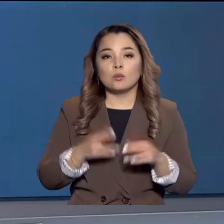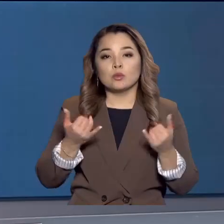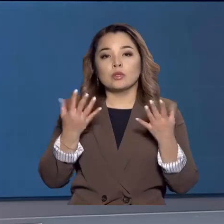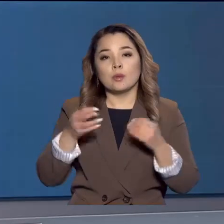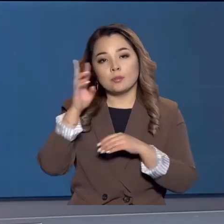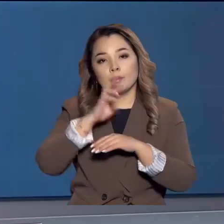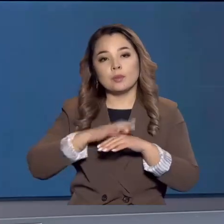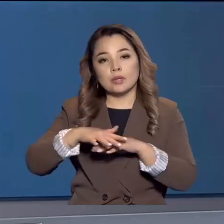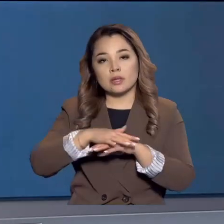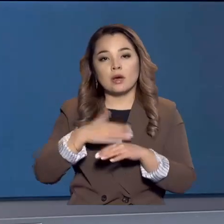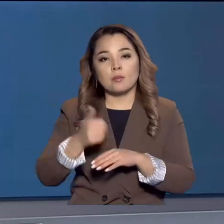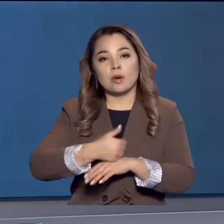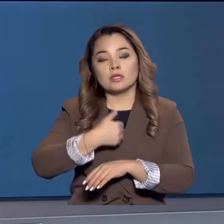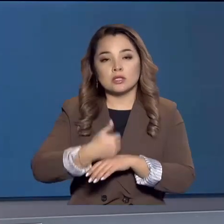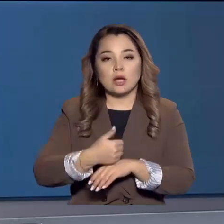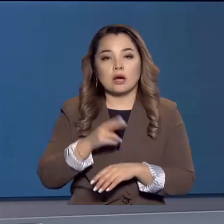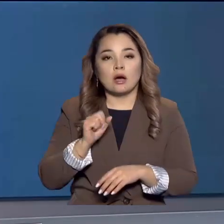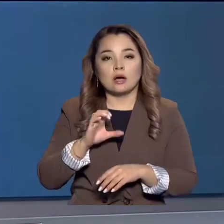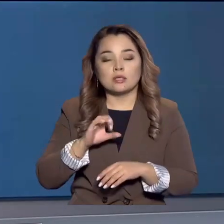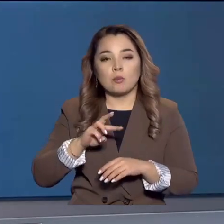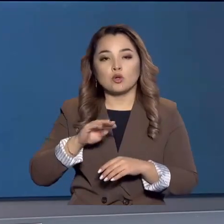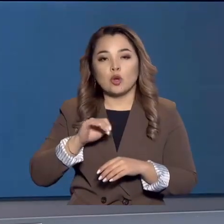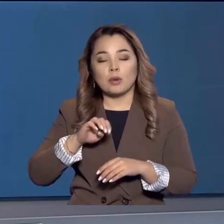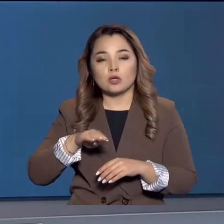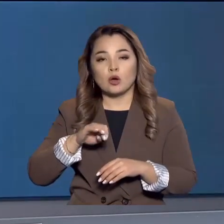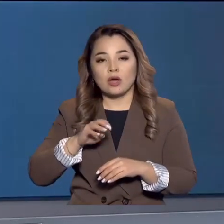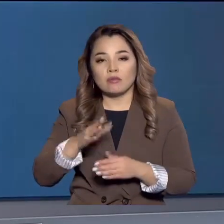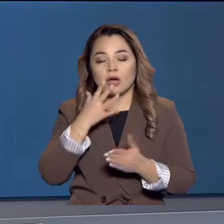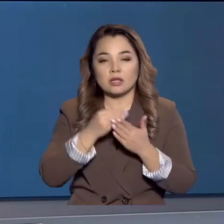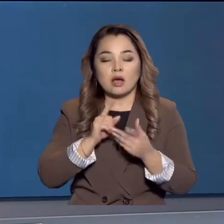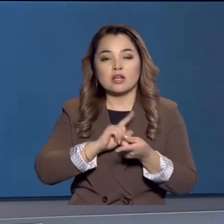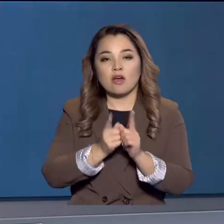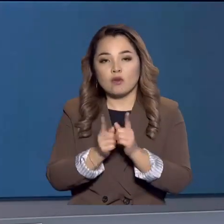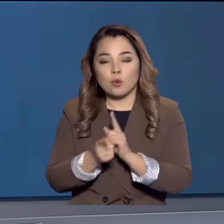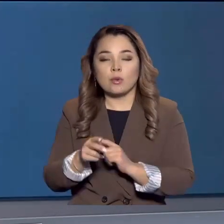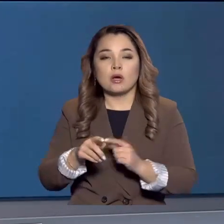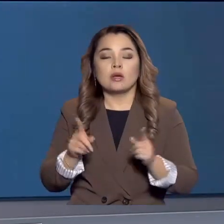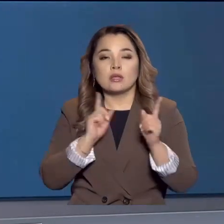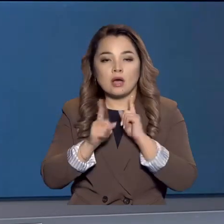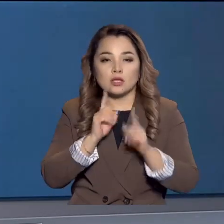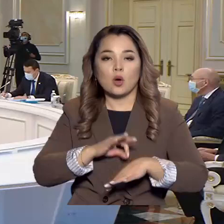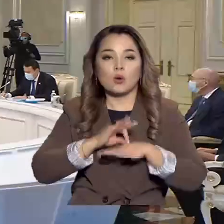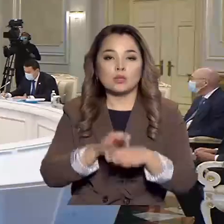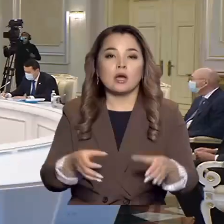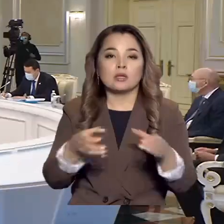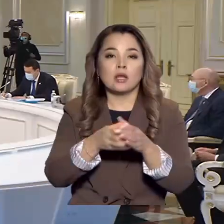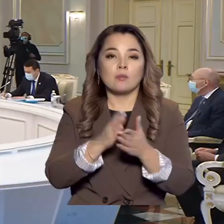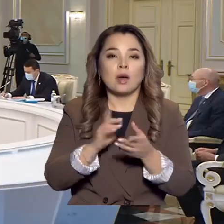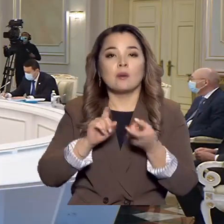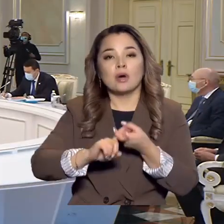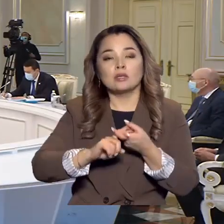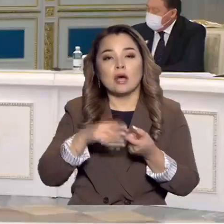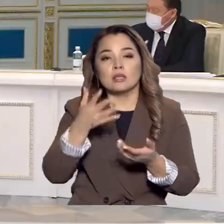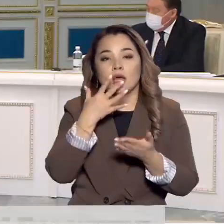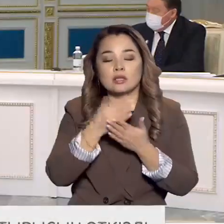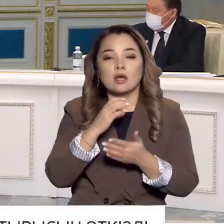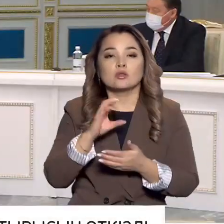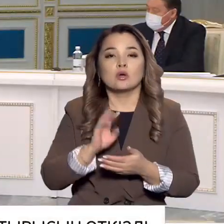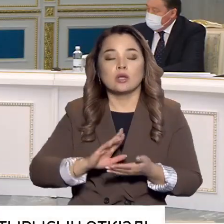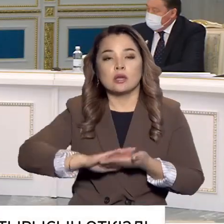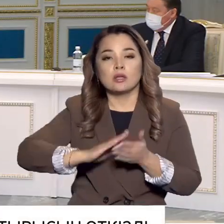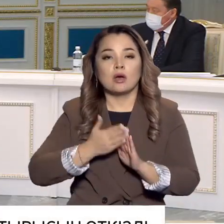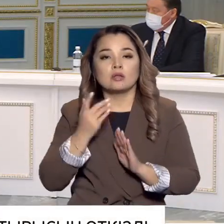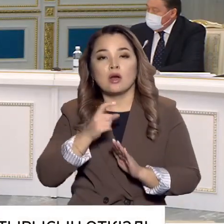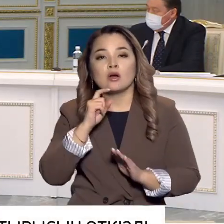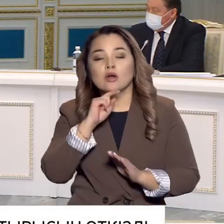Сондай-ақ бүгін Қасым-Жомарт Тоқаев реформалар жөніндегі жоғары кеңестің отырысын өткізді. Жиында президент пандемия әлеуметтік экономикалық